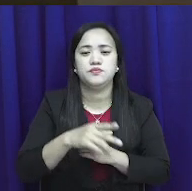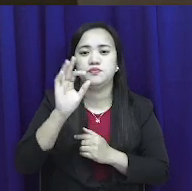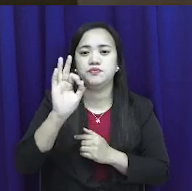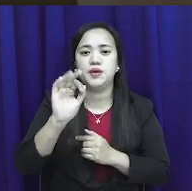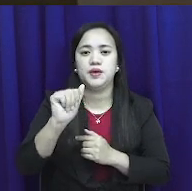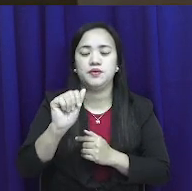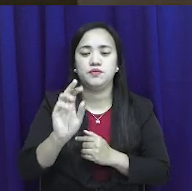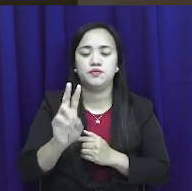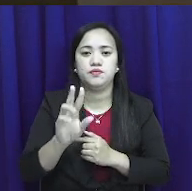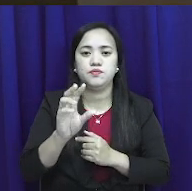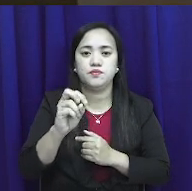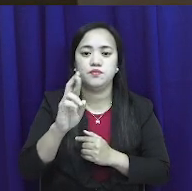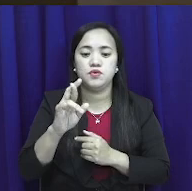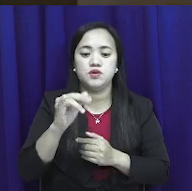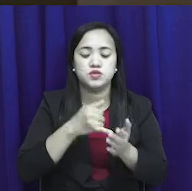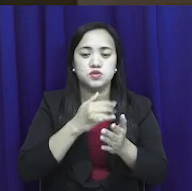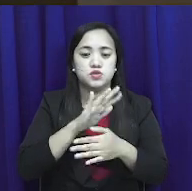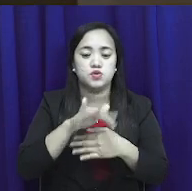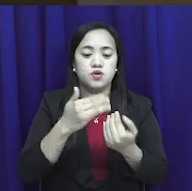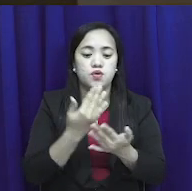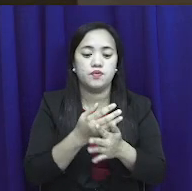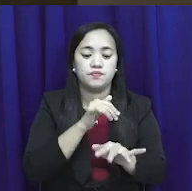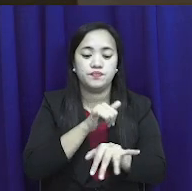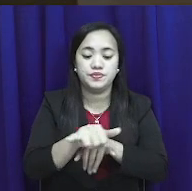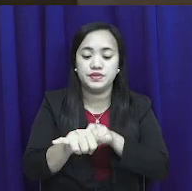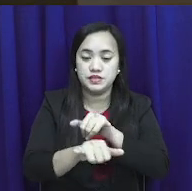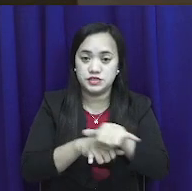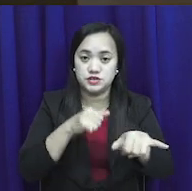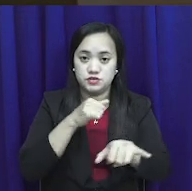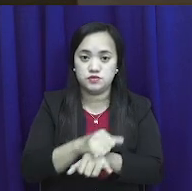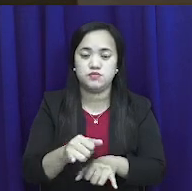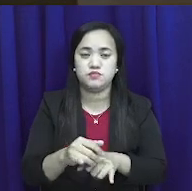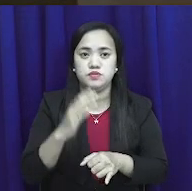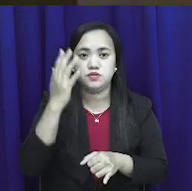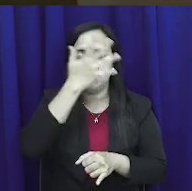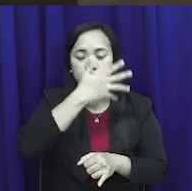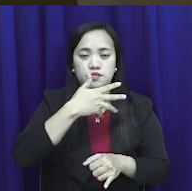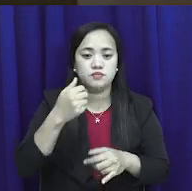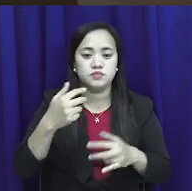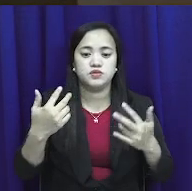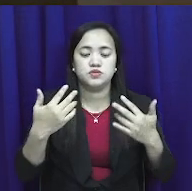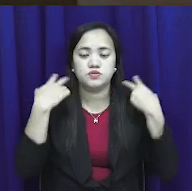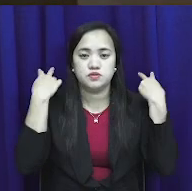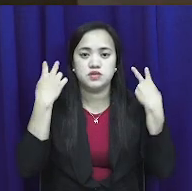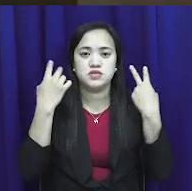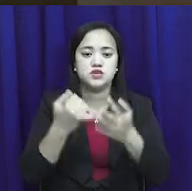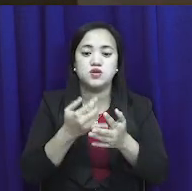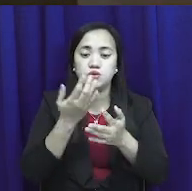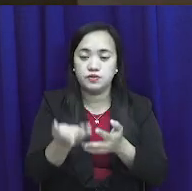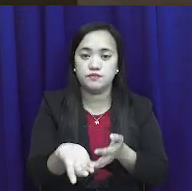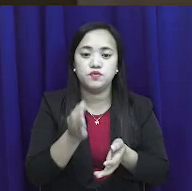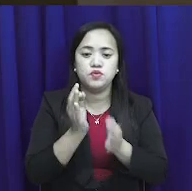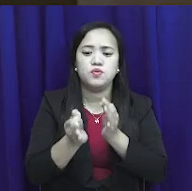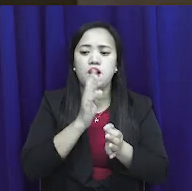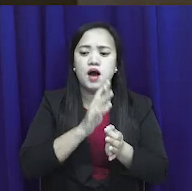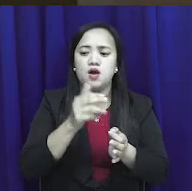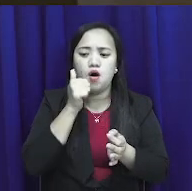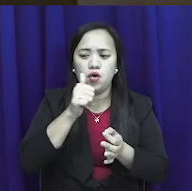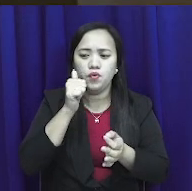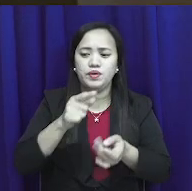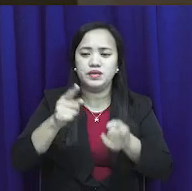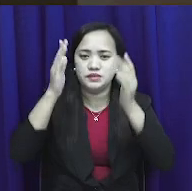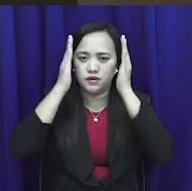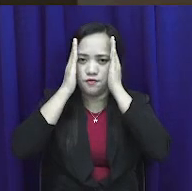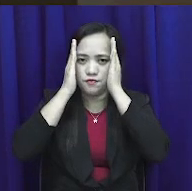and beauty is vain if you're still focusing on your beauty then you're still in vain Hwag mong pasukin